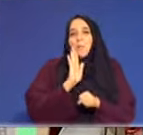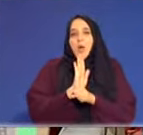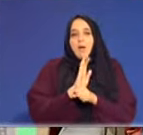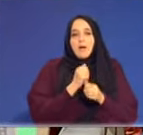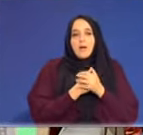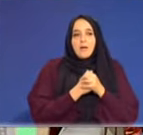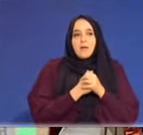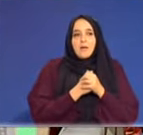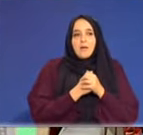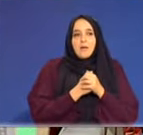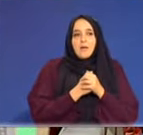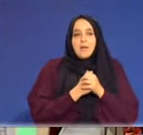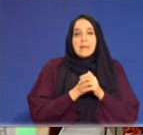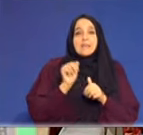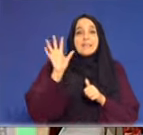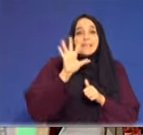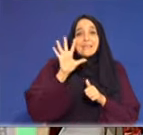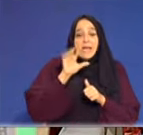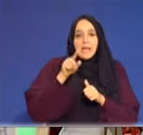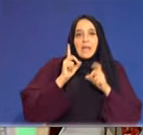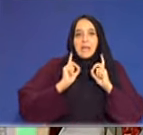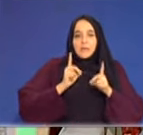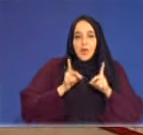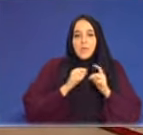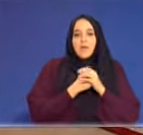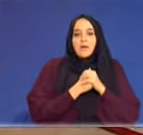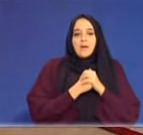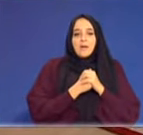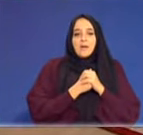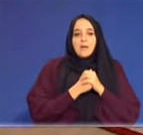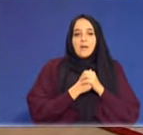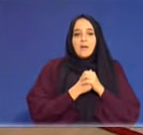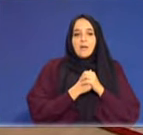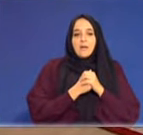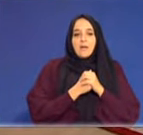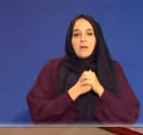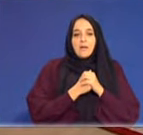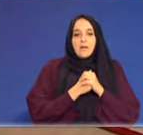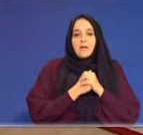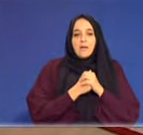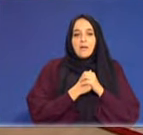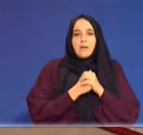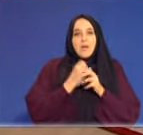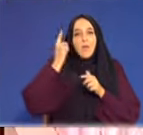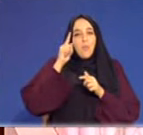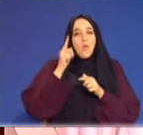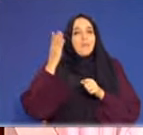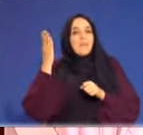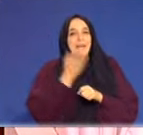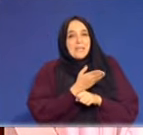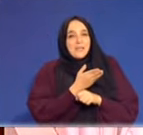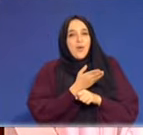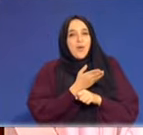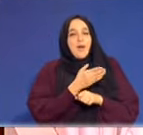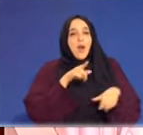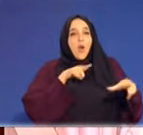لو 5 هذا الشهر، لو 5 ديسمبر في قضية طعن في عقد الإيجار. طيب